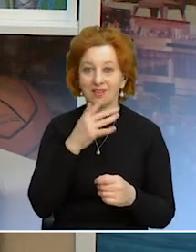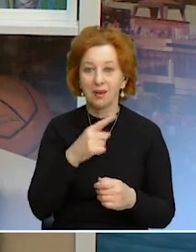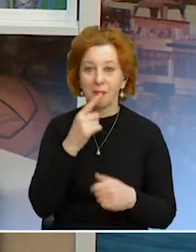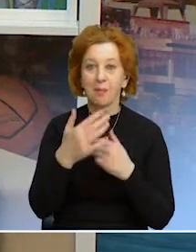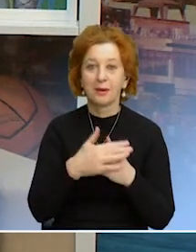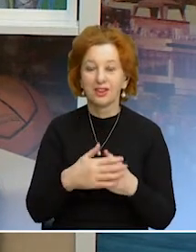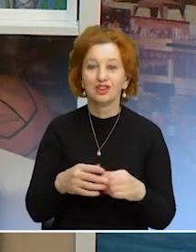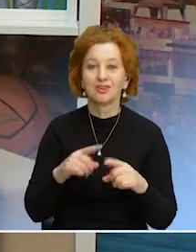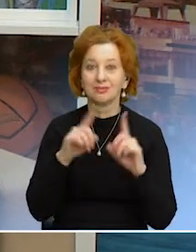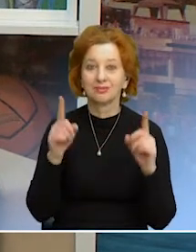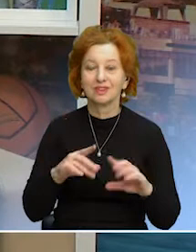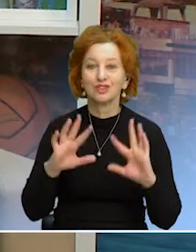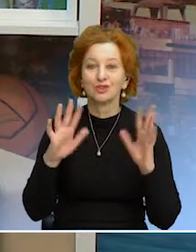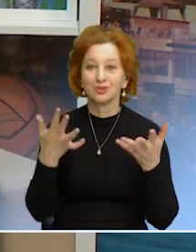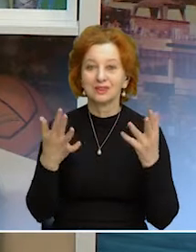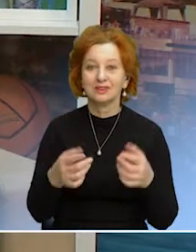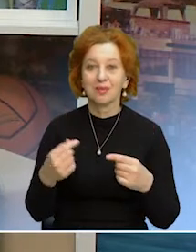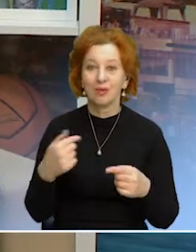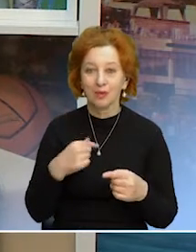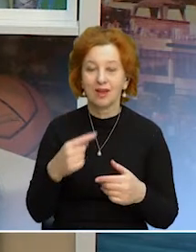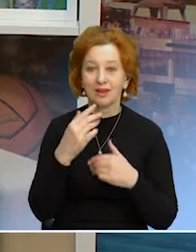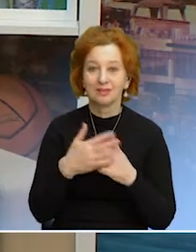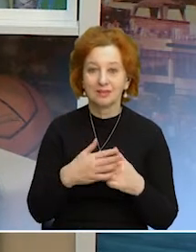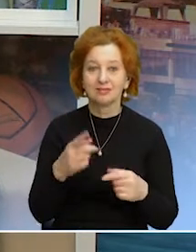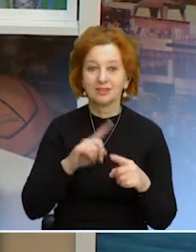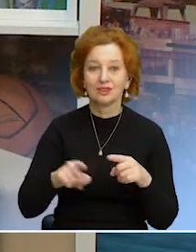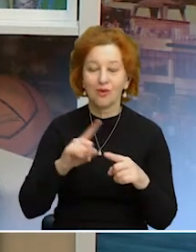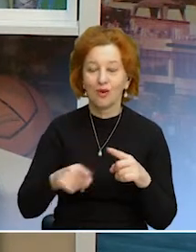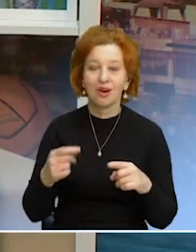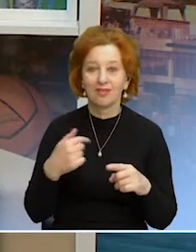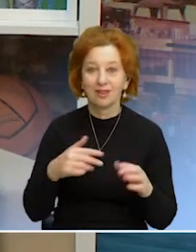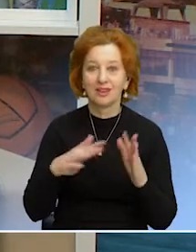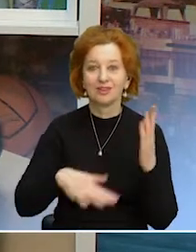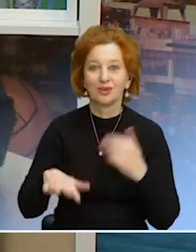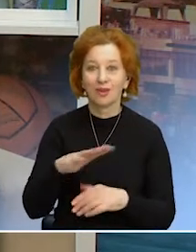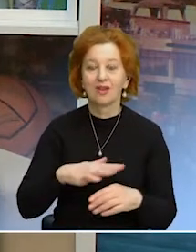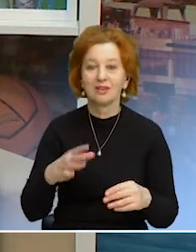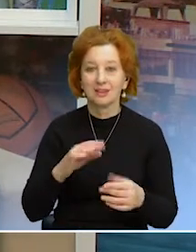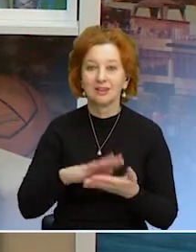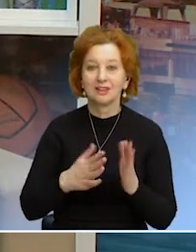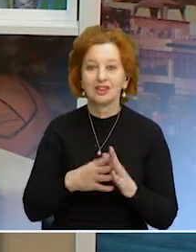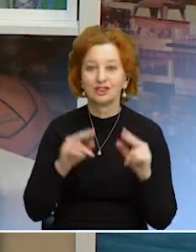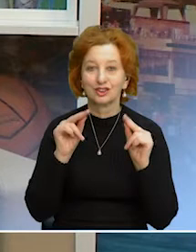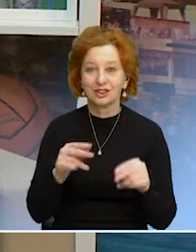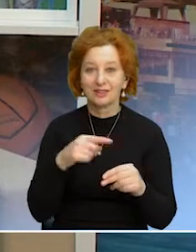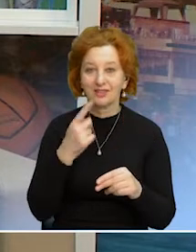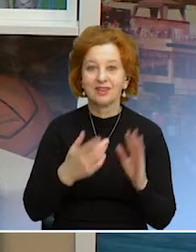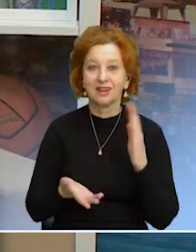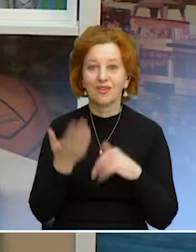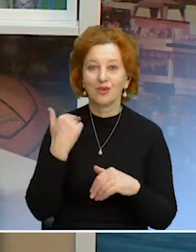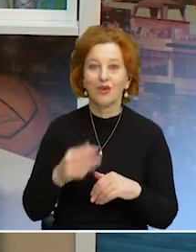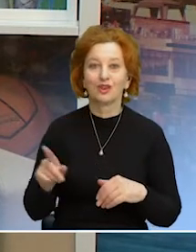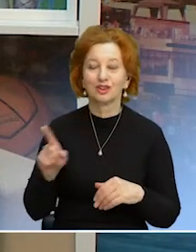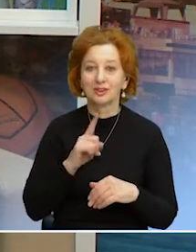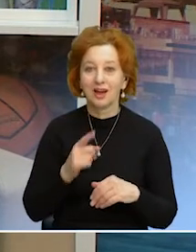к новогодним чудесам, тем больше волшебства в нашей студии. Потому что как иначе назвать ту ситуацию, в которой мы оказались? Потому что, честно говоря, давно